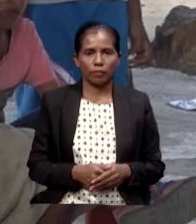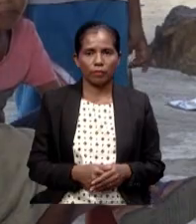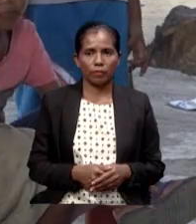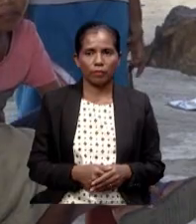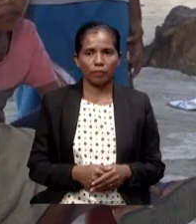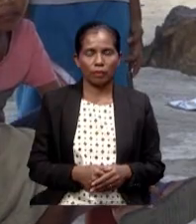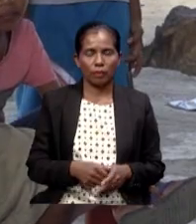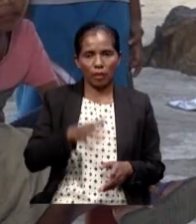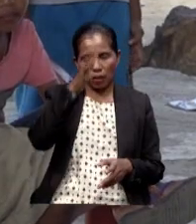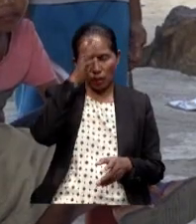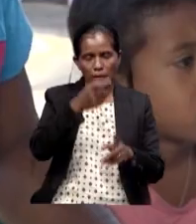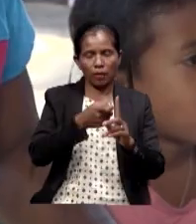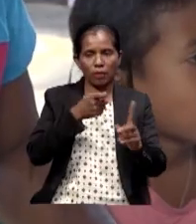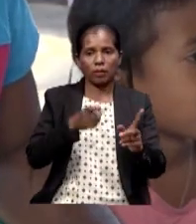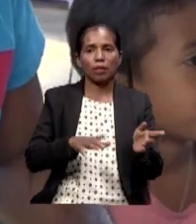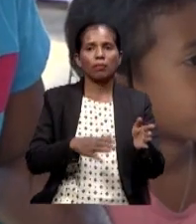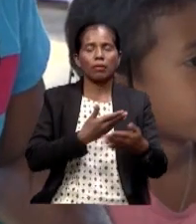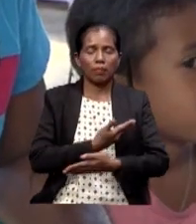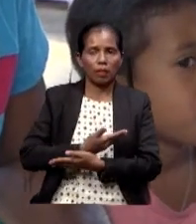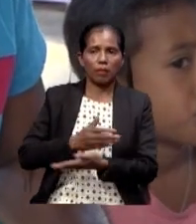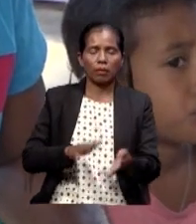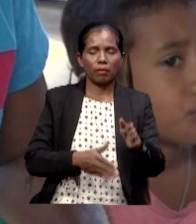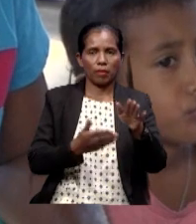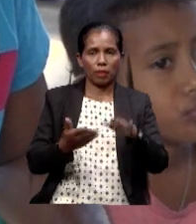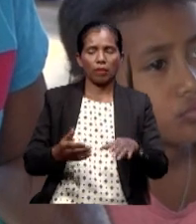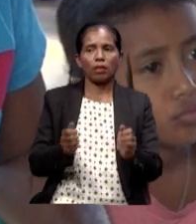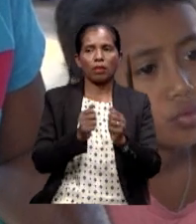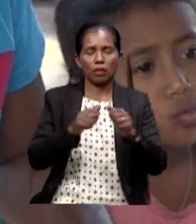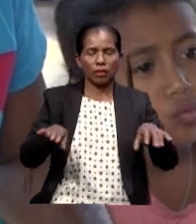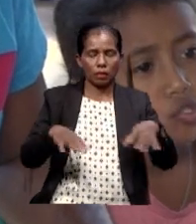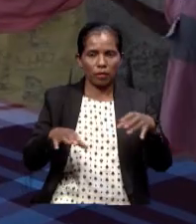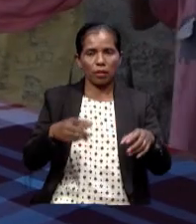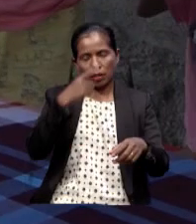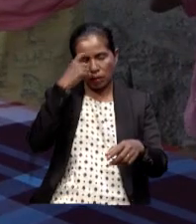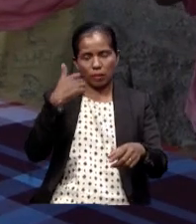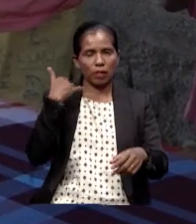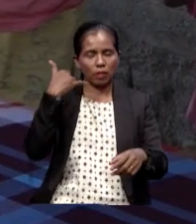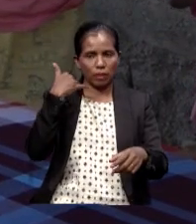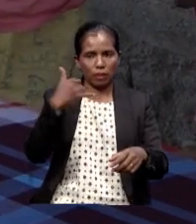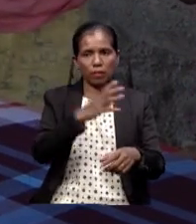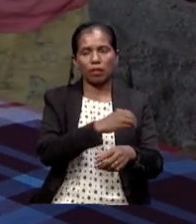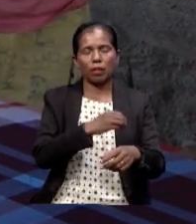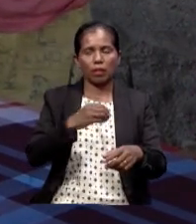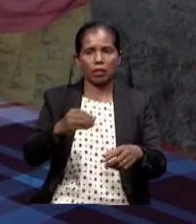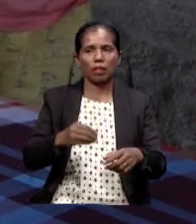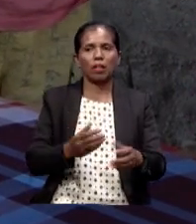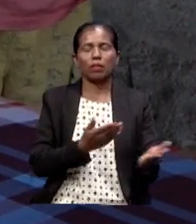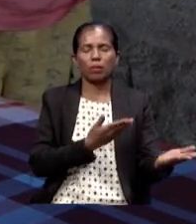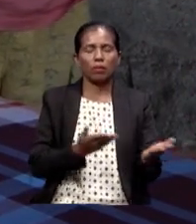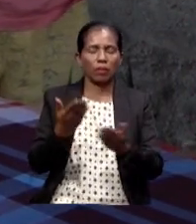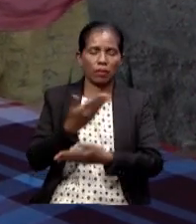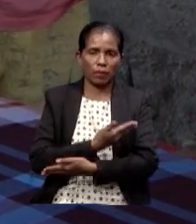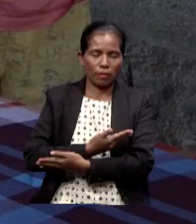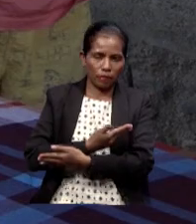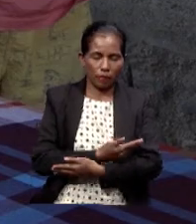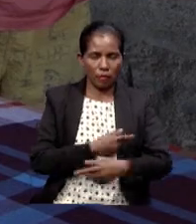A Manusi Matebian Miquela Soares Guterres lamenta o serviço ambulância, tamba sira contacto direita ba parte ambulância a tutula bebê, mas be